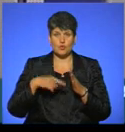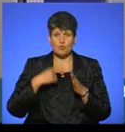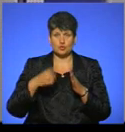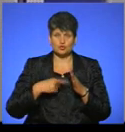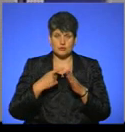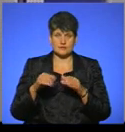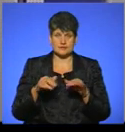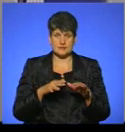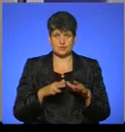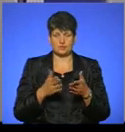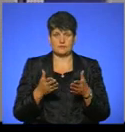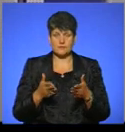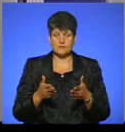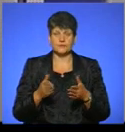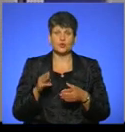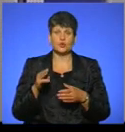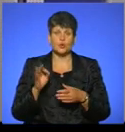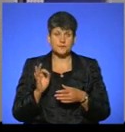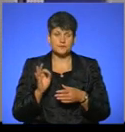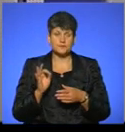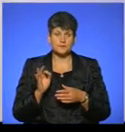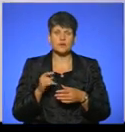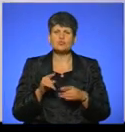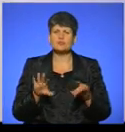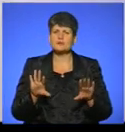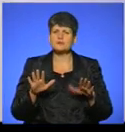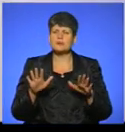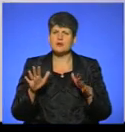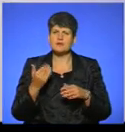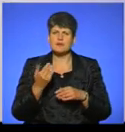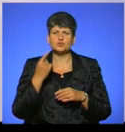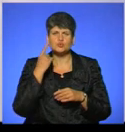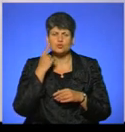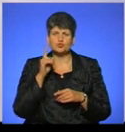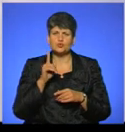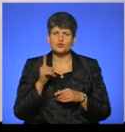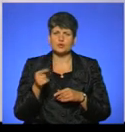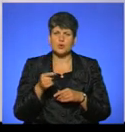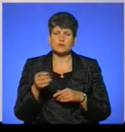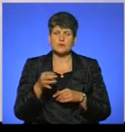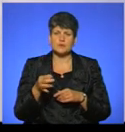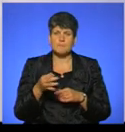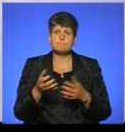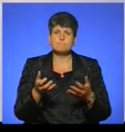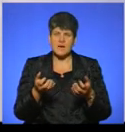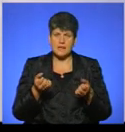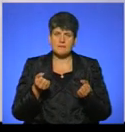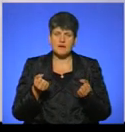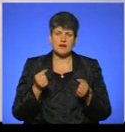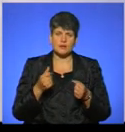пересування, то... А чому так трапляється, на вашу думку, що Тернопільський став приймає в